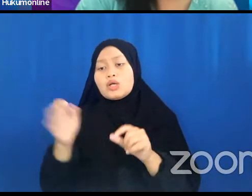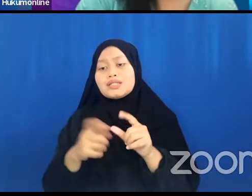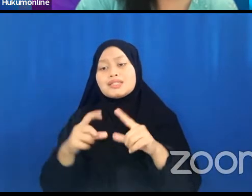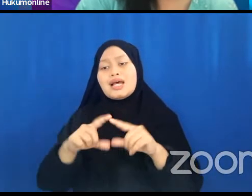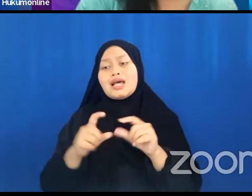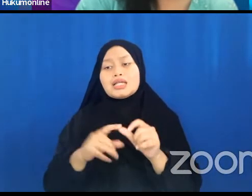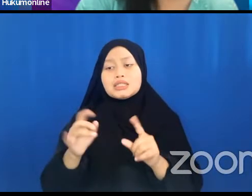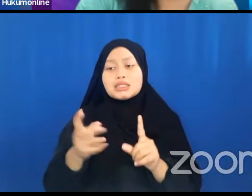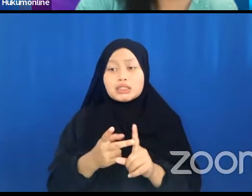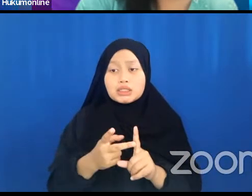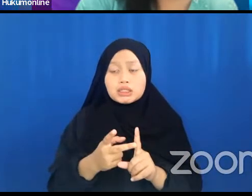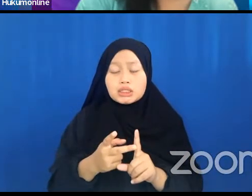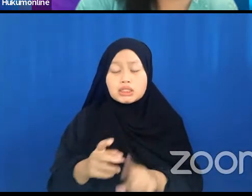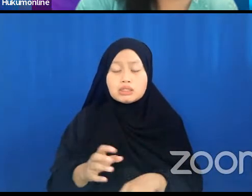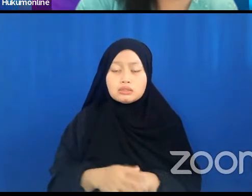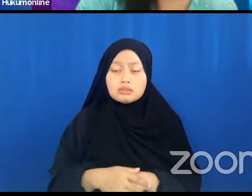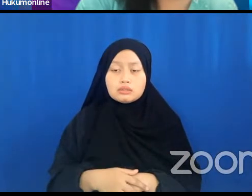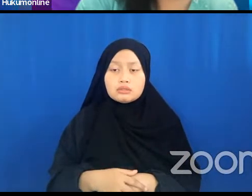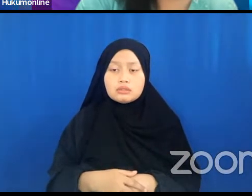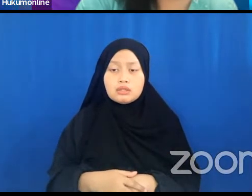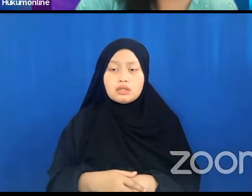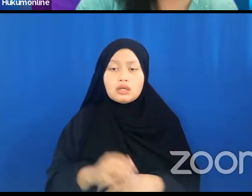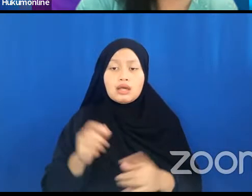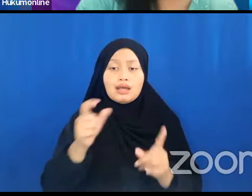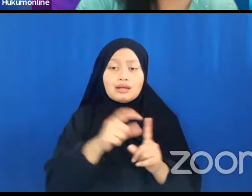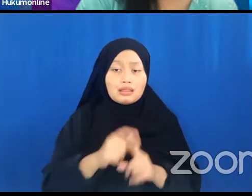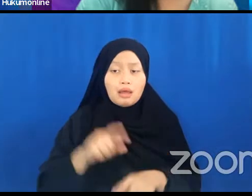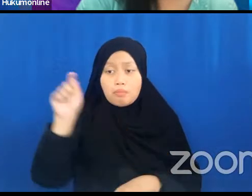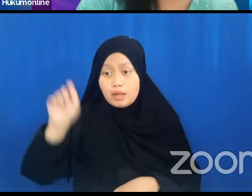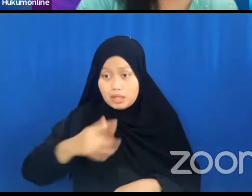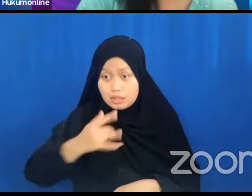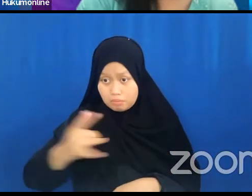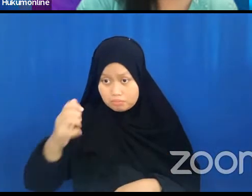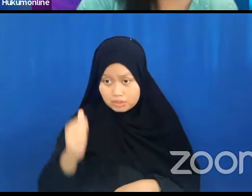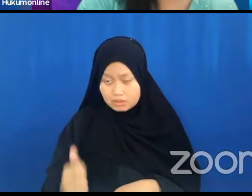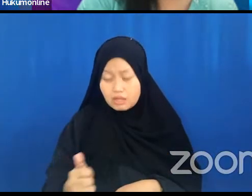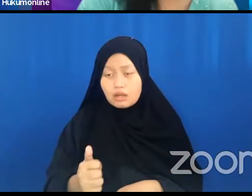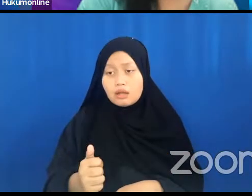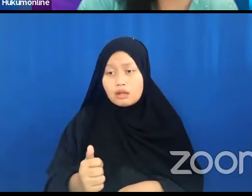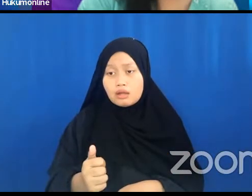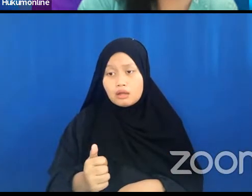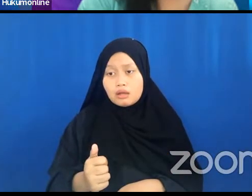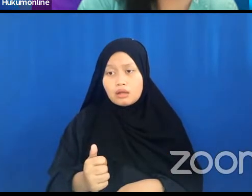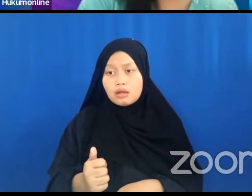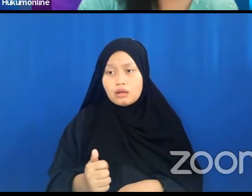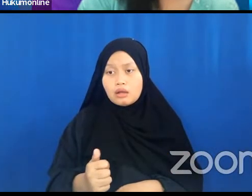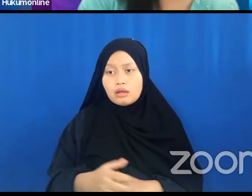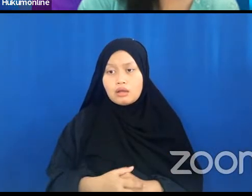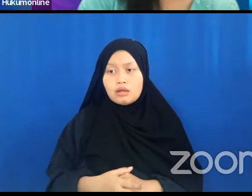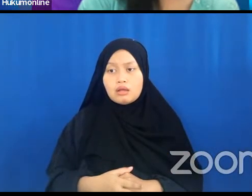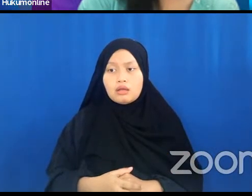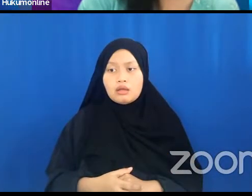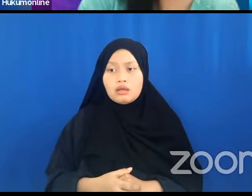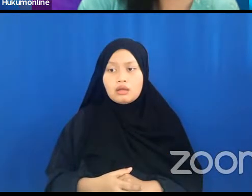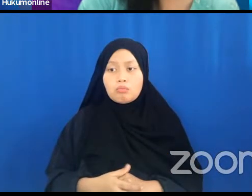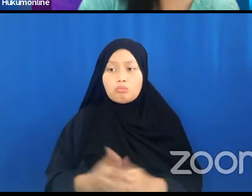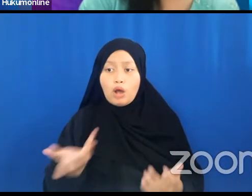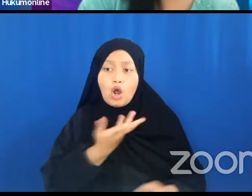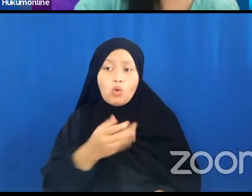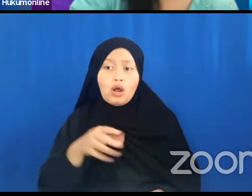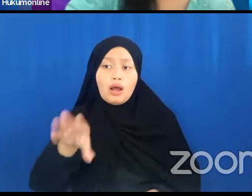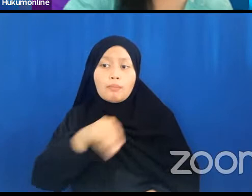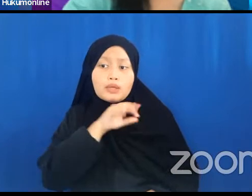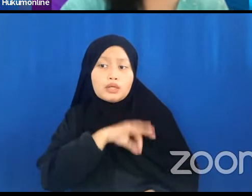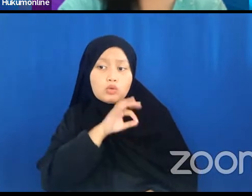eh data itu tetap bisa digunakan di daerah Apakah tak memonetisasi kita